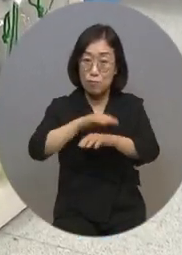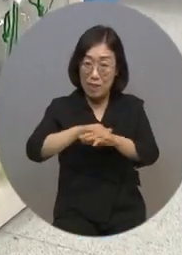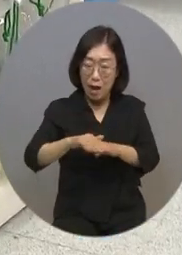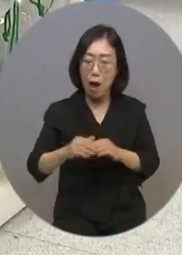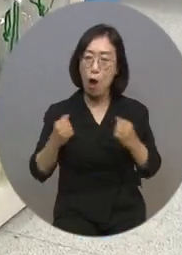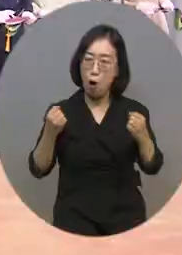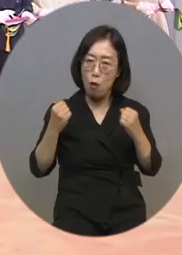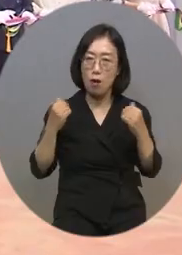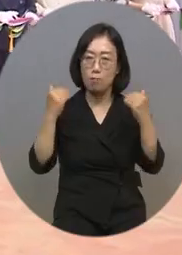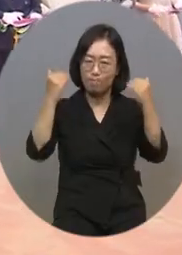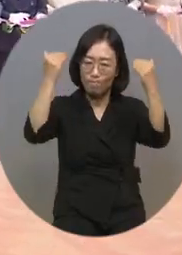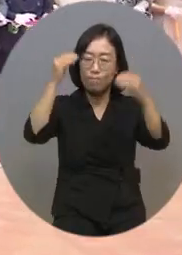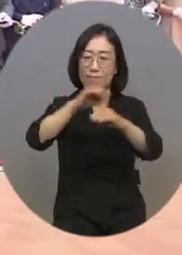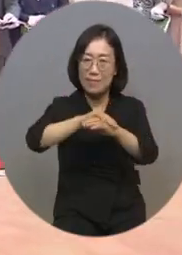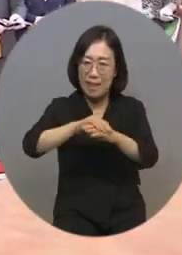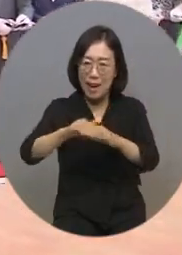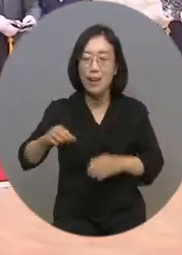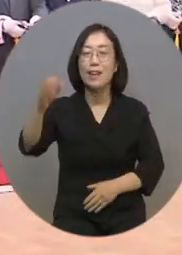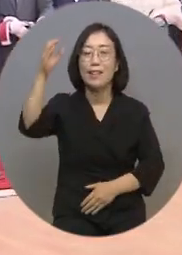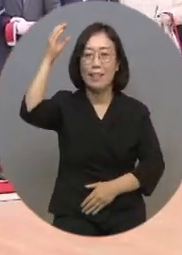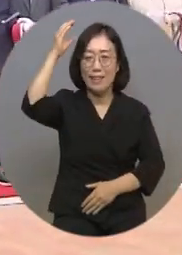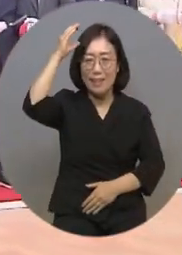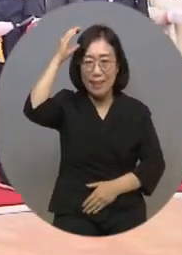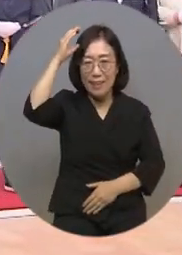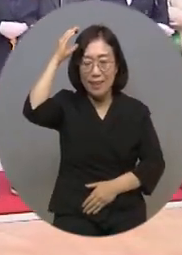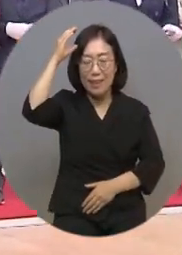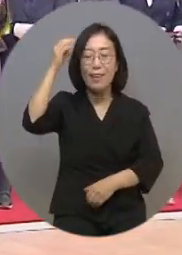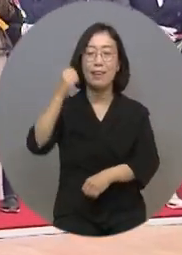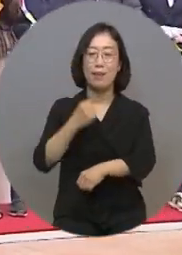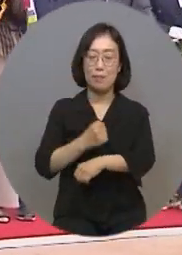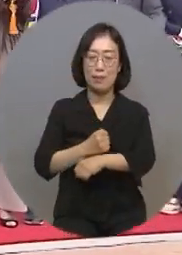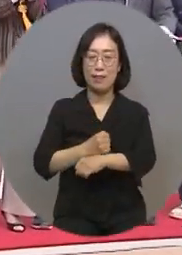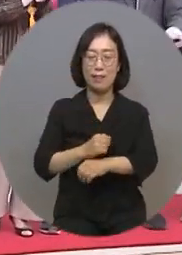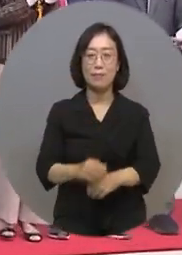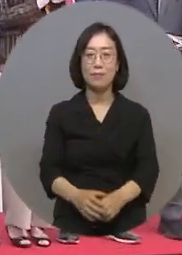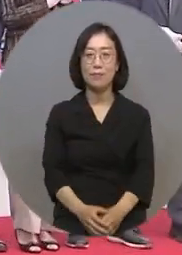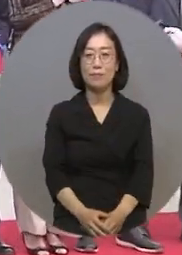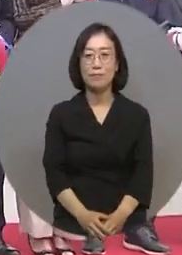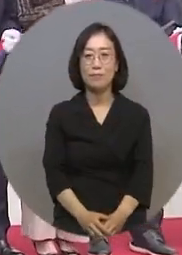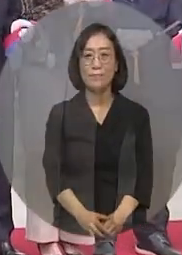성장하길 기대해 봅니다 복지 t 전북방송 안정진 있니다